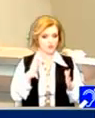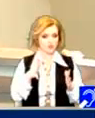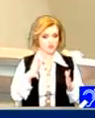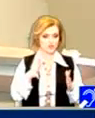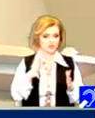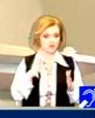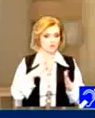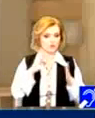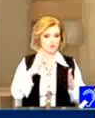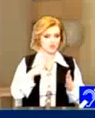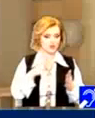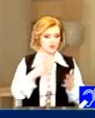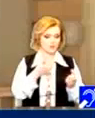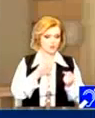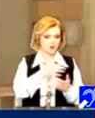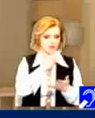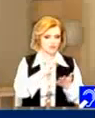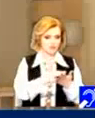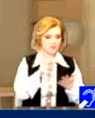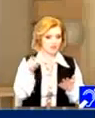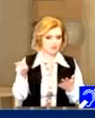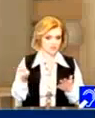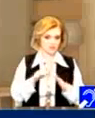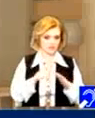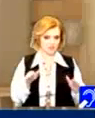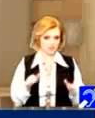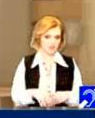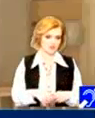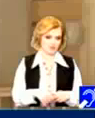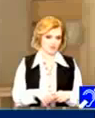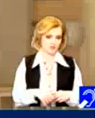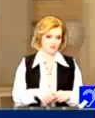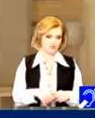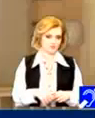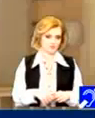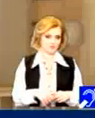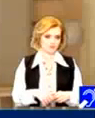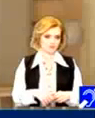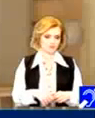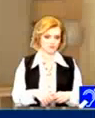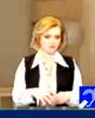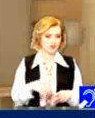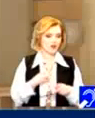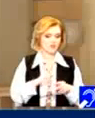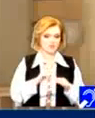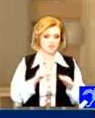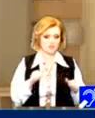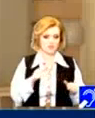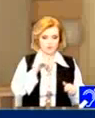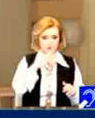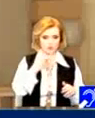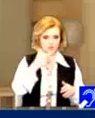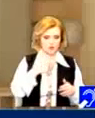față de copiii ăștia. Ei sunt copii care sunt cu un statut de adopție, cu